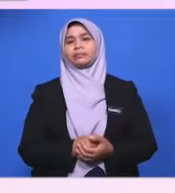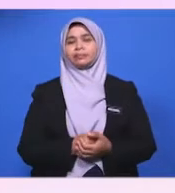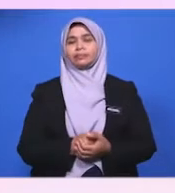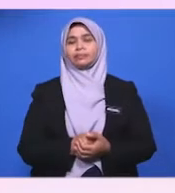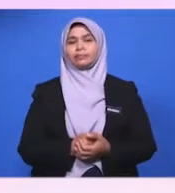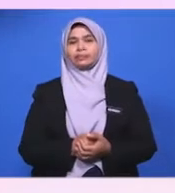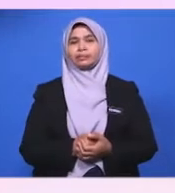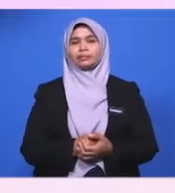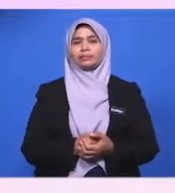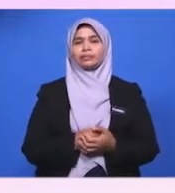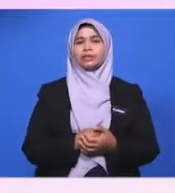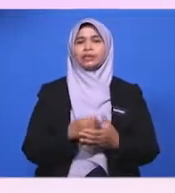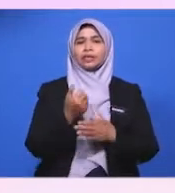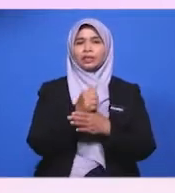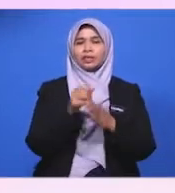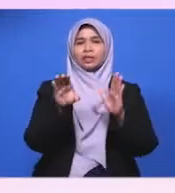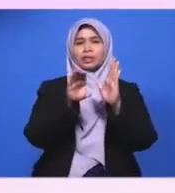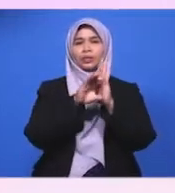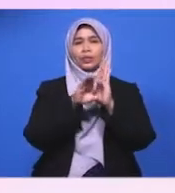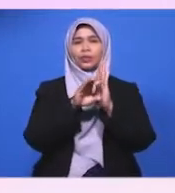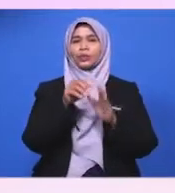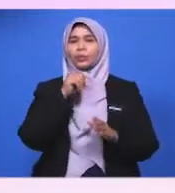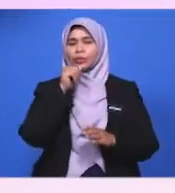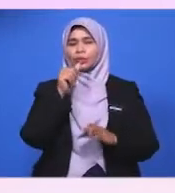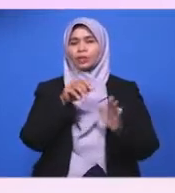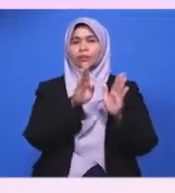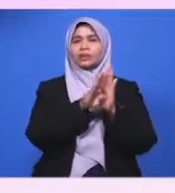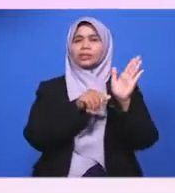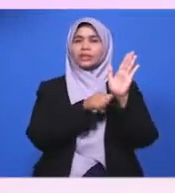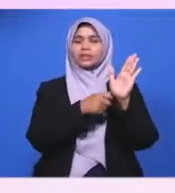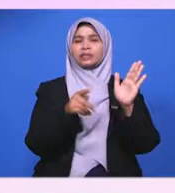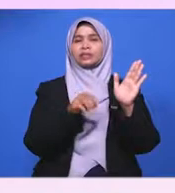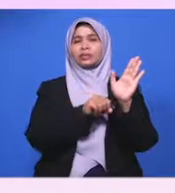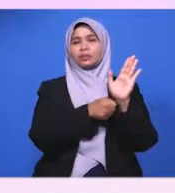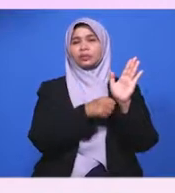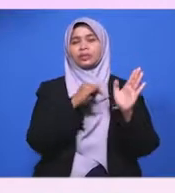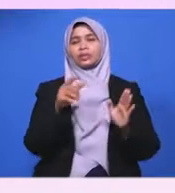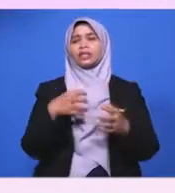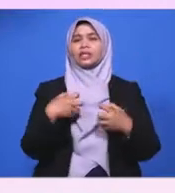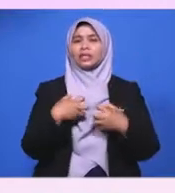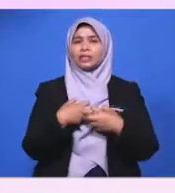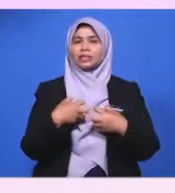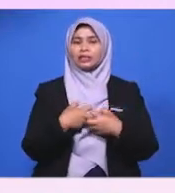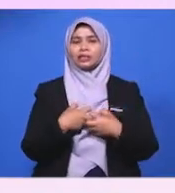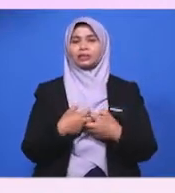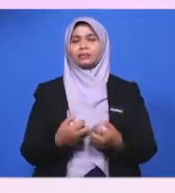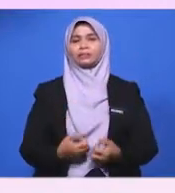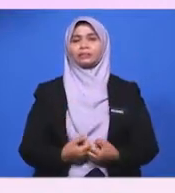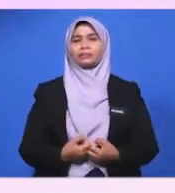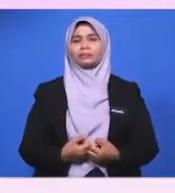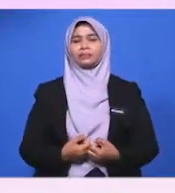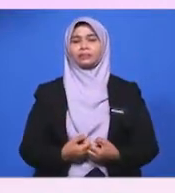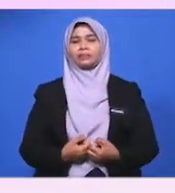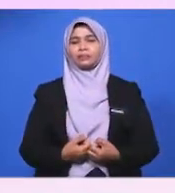murid-murid, antara contoh bukan berasaskan sumber ialah pertama industri elektrik